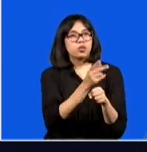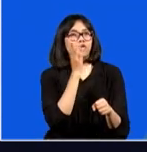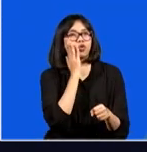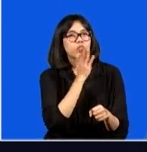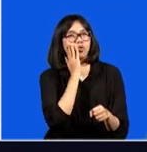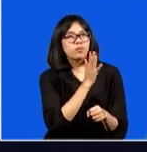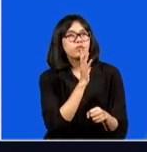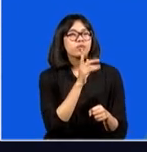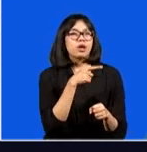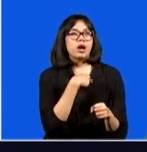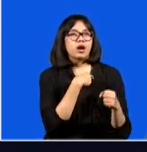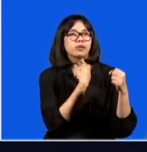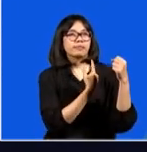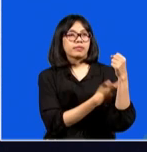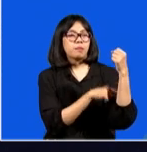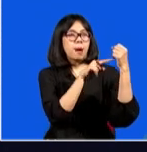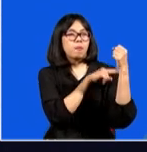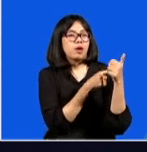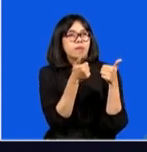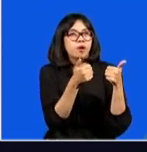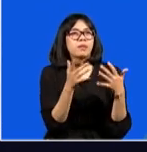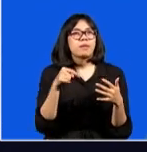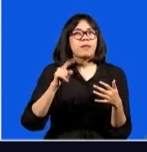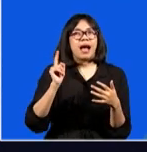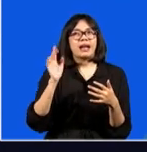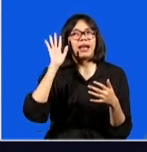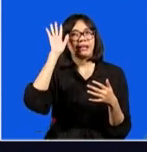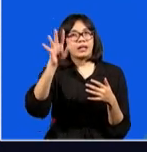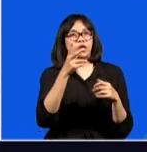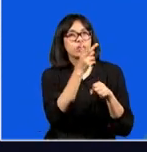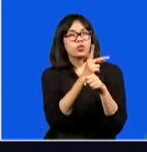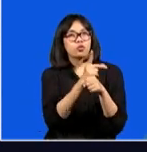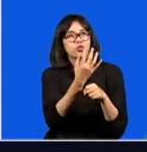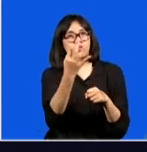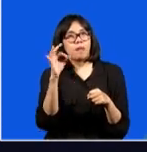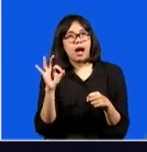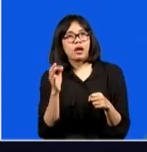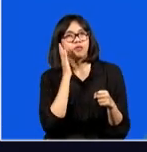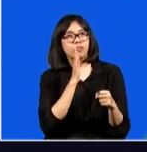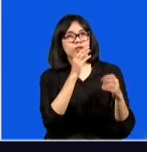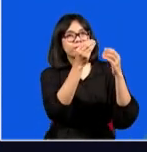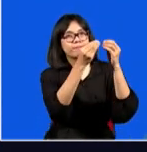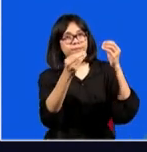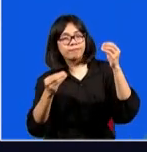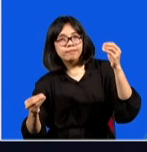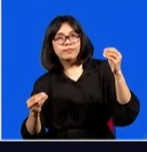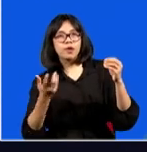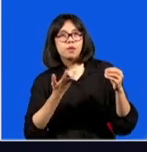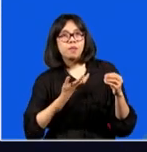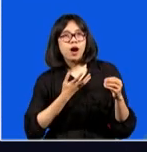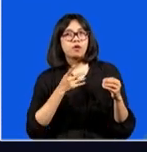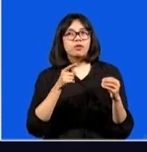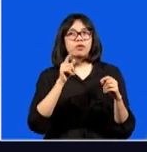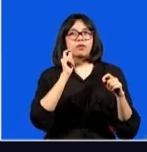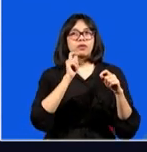masuk kita akan ada generasi baru yang menjadi guru baru dengan program PPG transformasi PPG kita akan kita masukkan berbagai